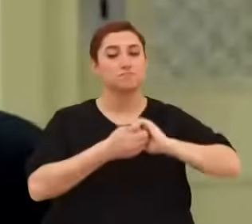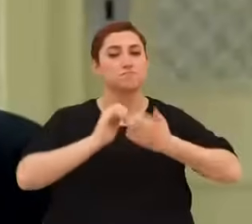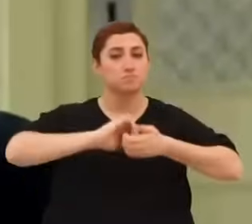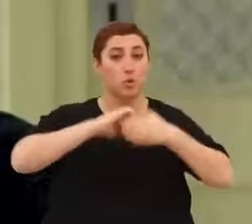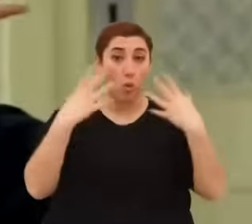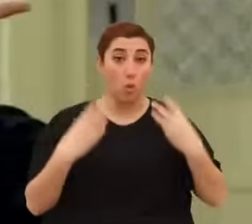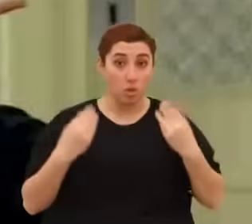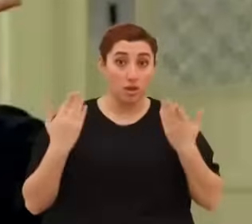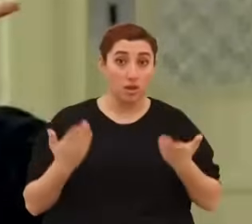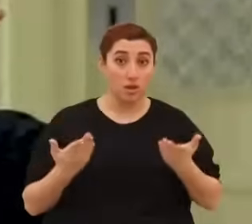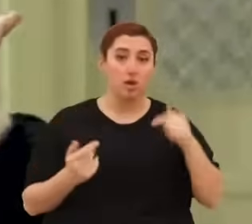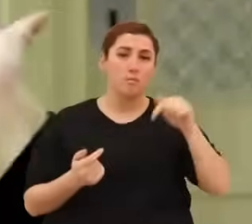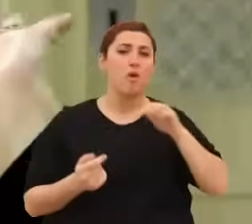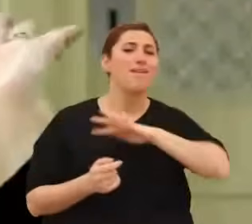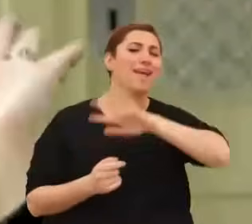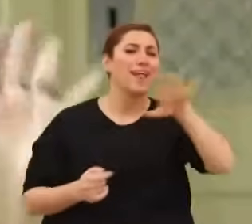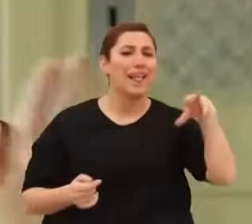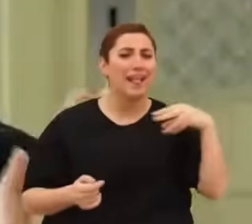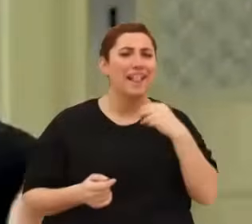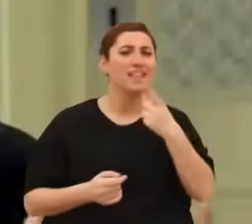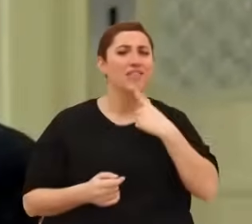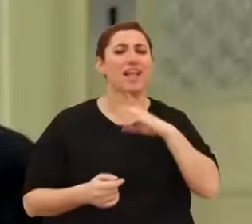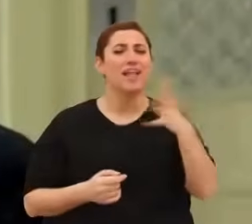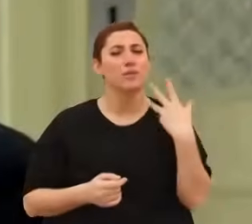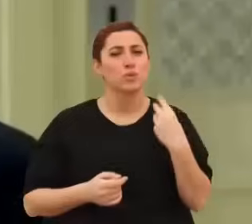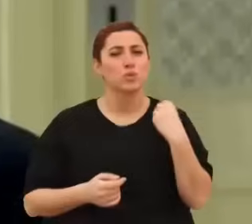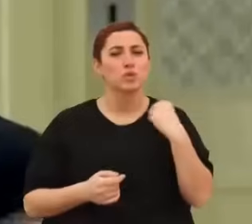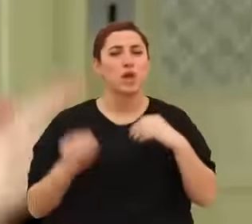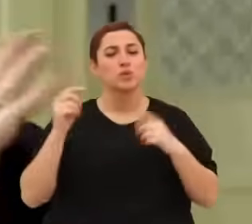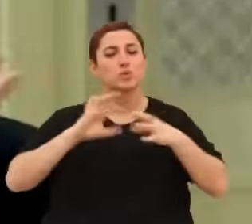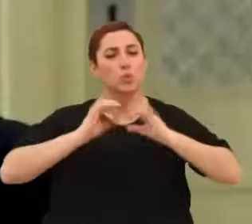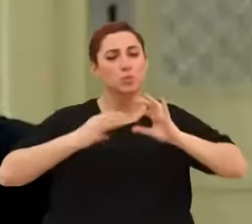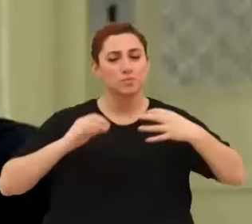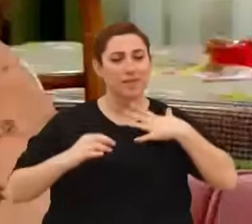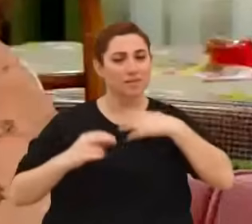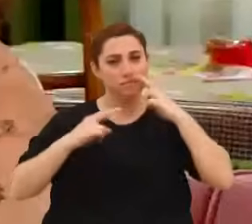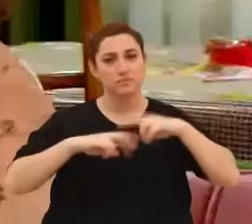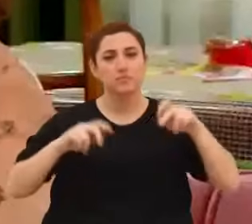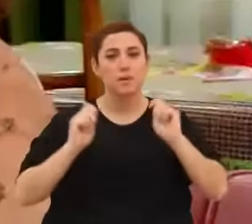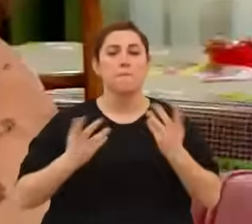dayanışması olaraktan böyle en de tatlı, en de güzel çözümleri kendimiz bulabiliriz.